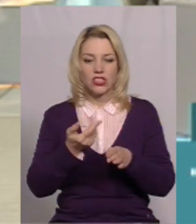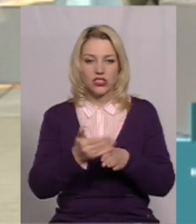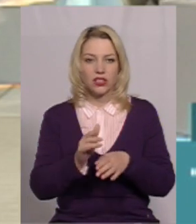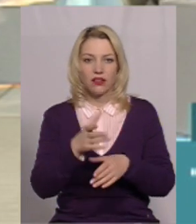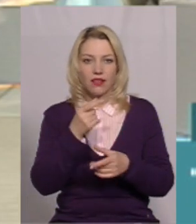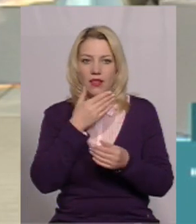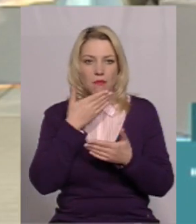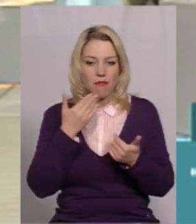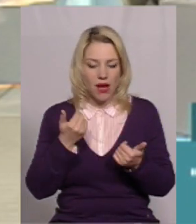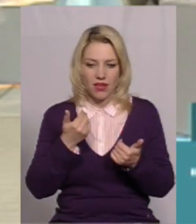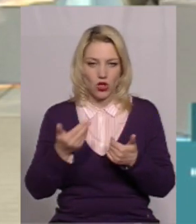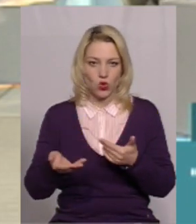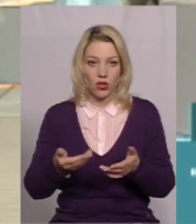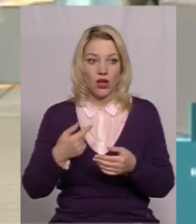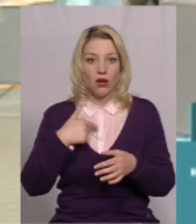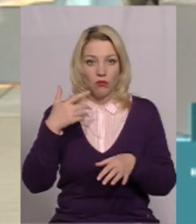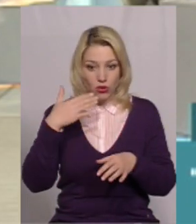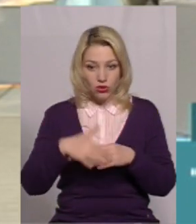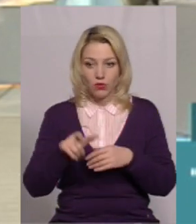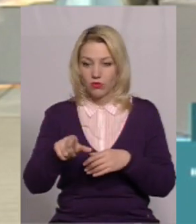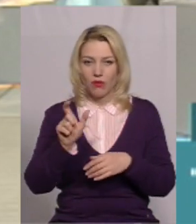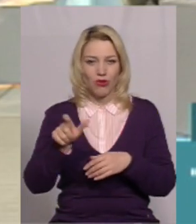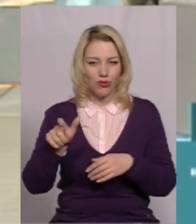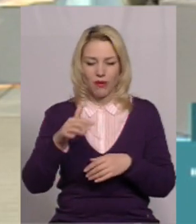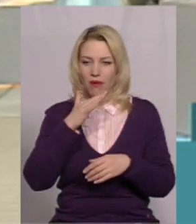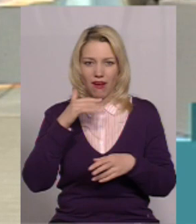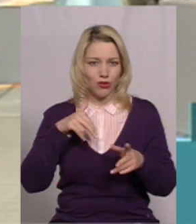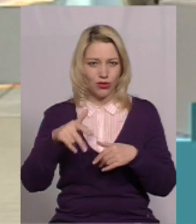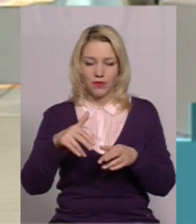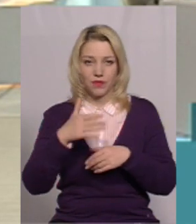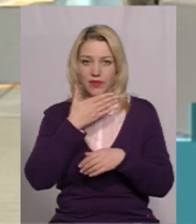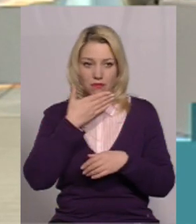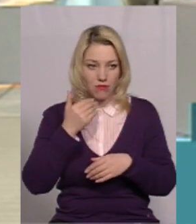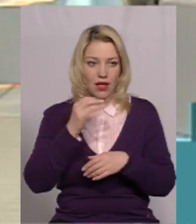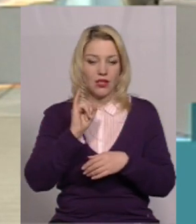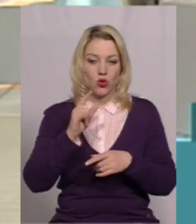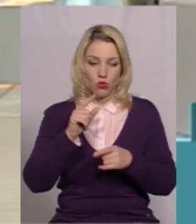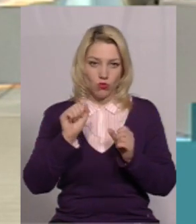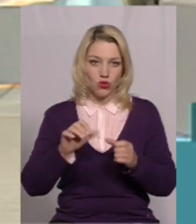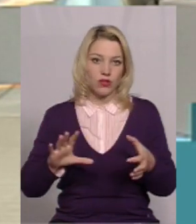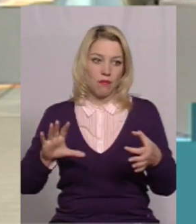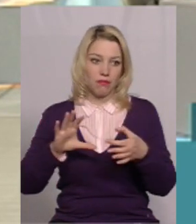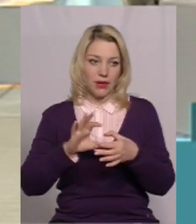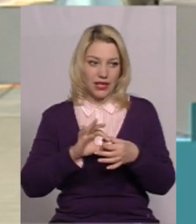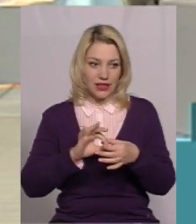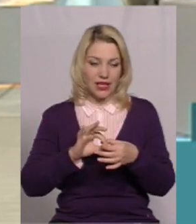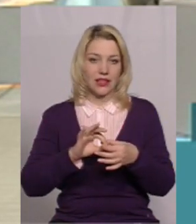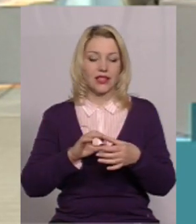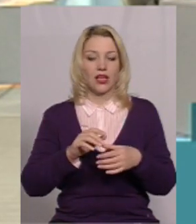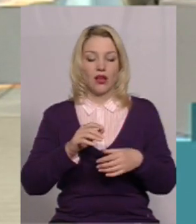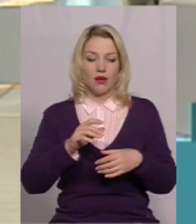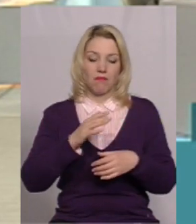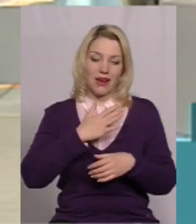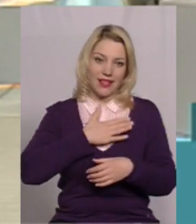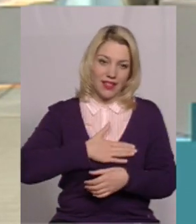що інтенсивність руху пішоходів на тій ділянці не дуже велика, так. І тому можна поєднати приємне з корисним і ту